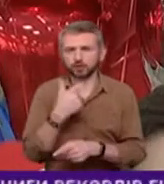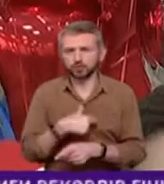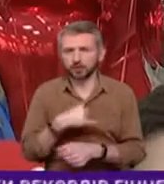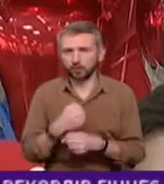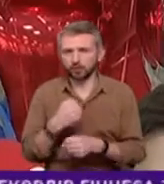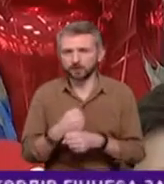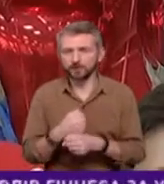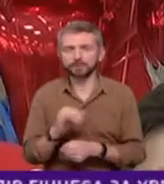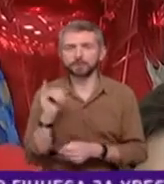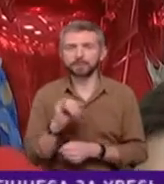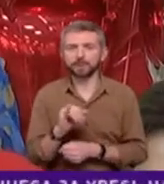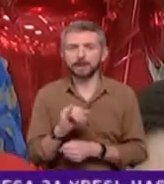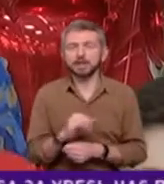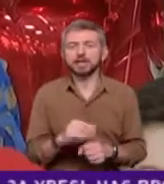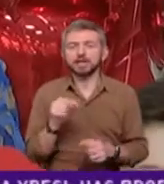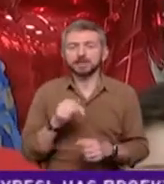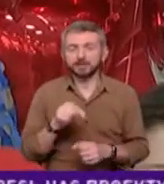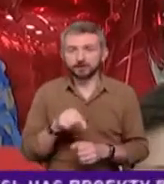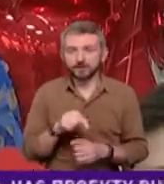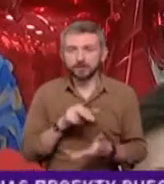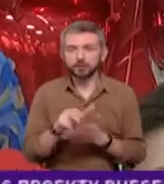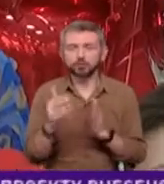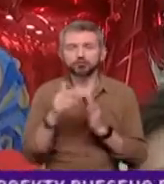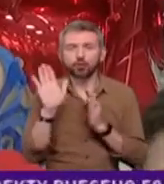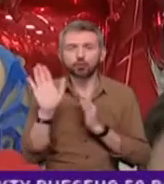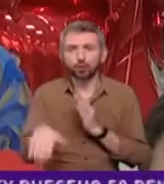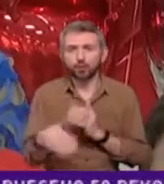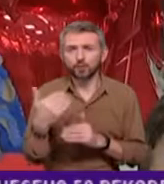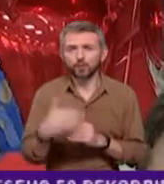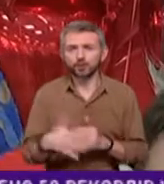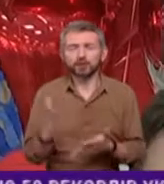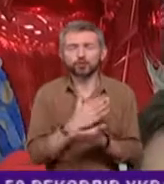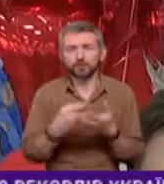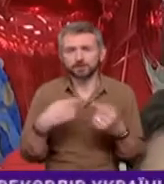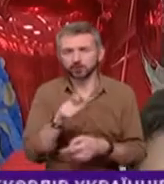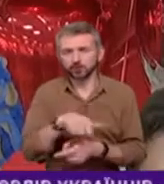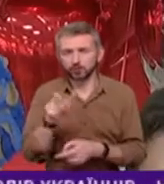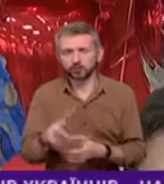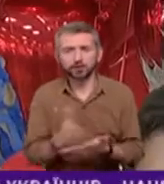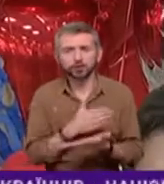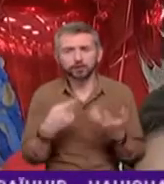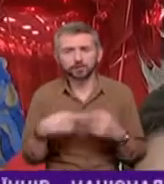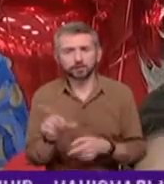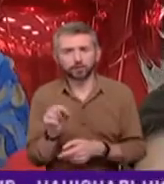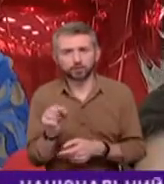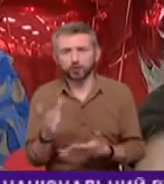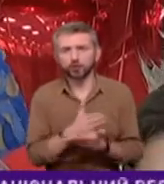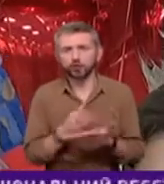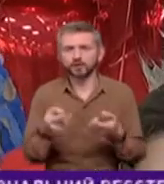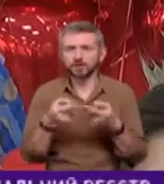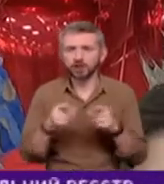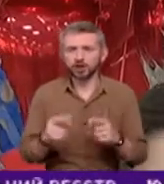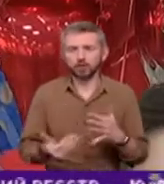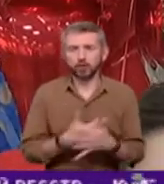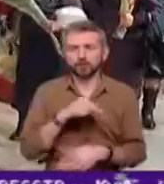Так, і звідси вони підуть додому вже, ну, зовсім іншими людьми, зовсім іншою парою, зовсім з іншими